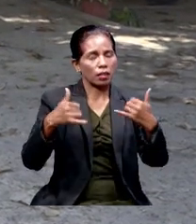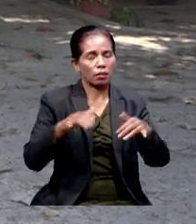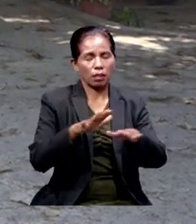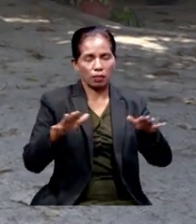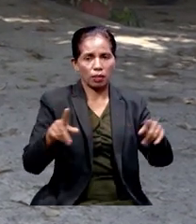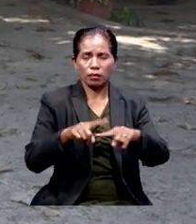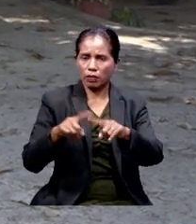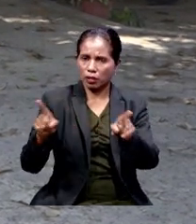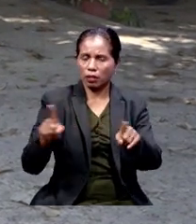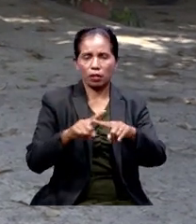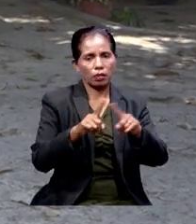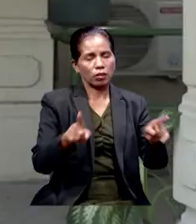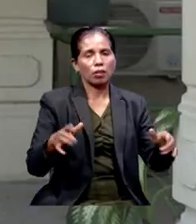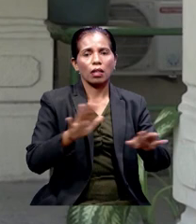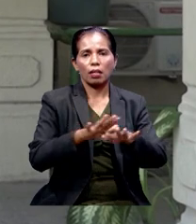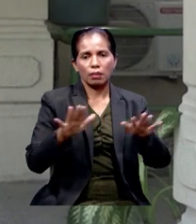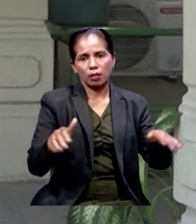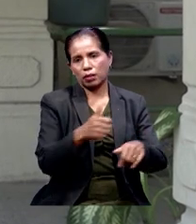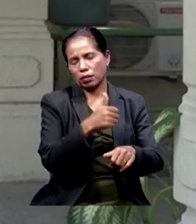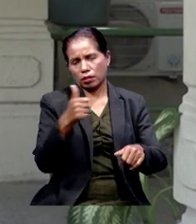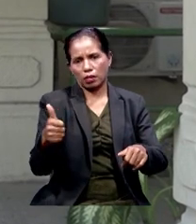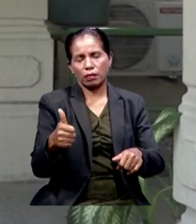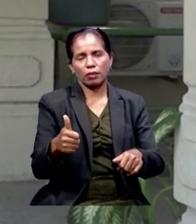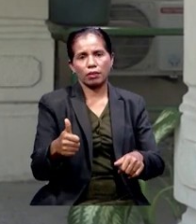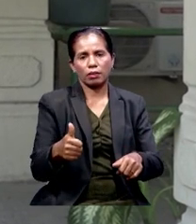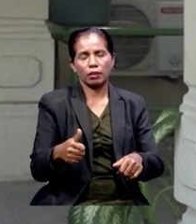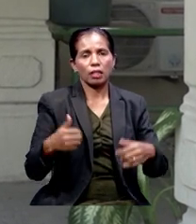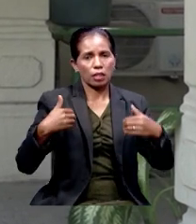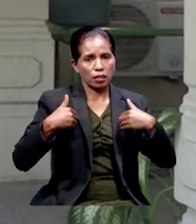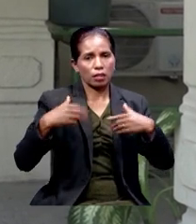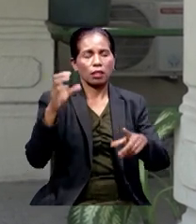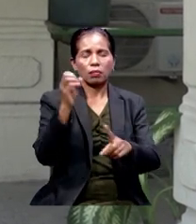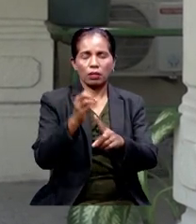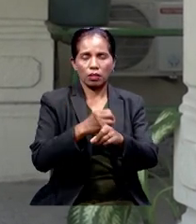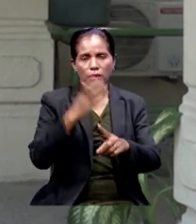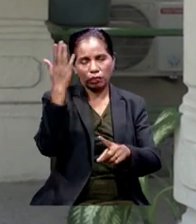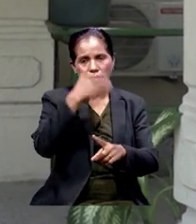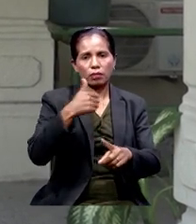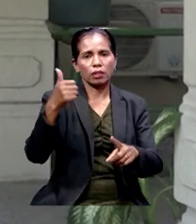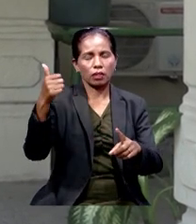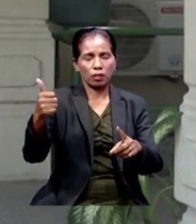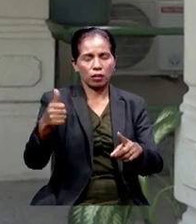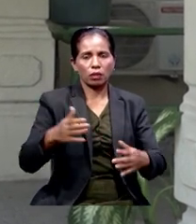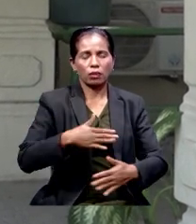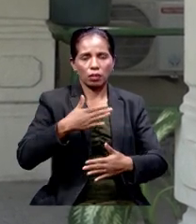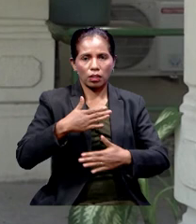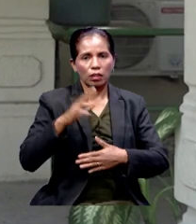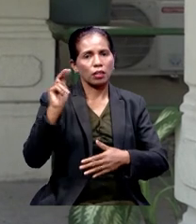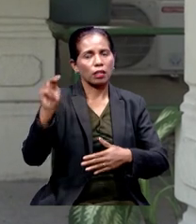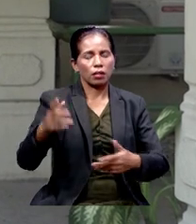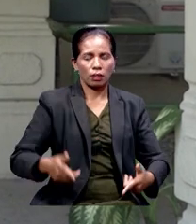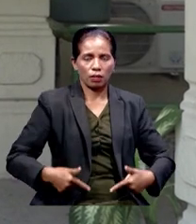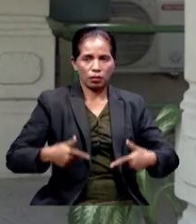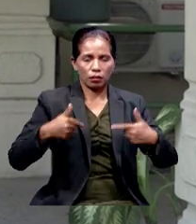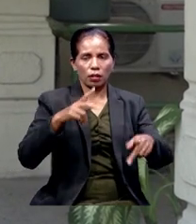diferente tebes ho labarik selselu. Espera kata si oportunidade fura kida ba aling Aldo hori kontenti ene moris. Ho si